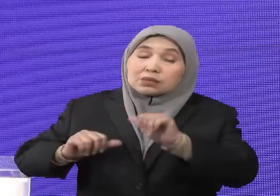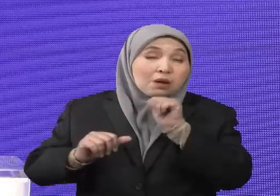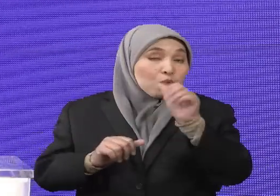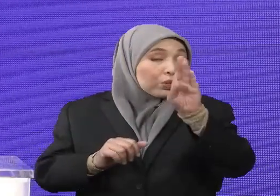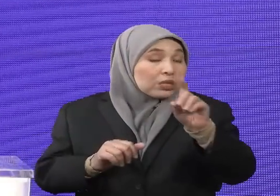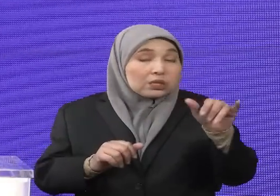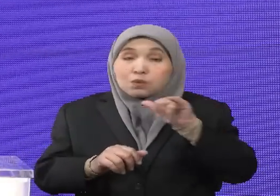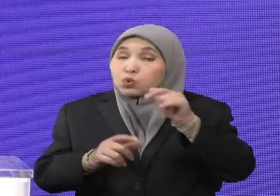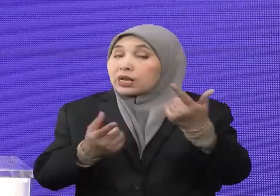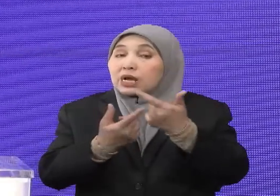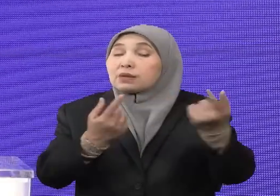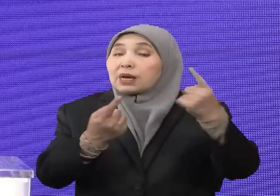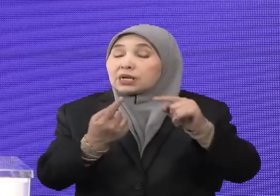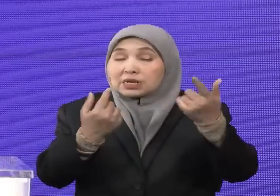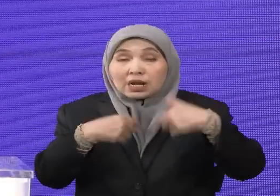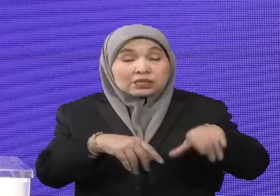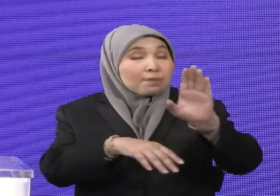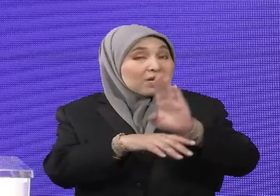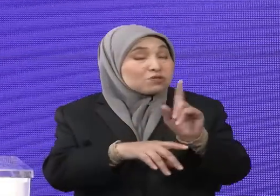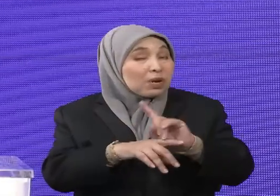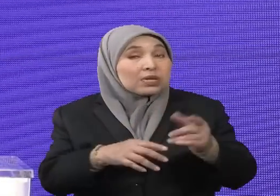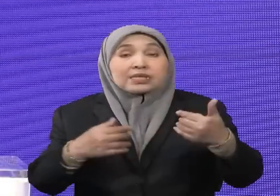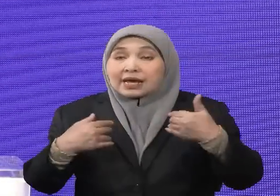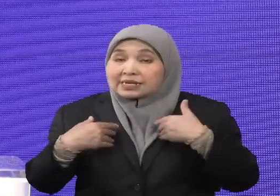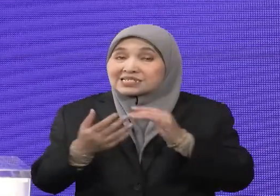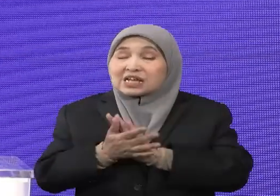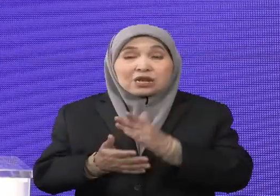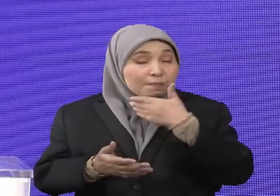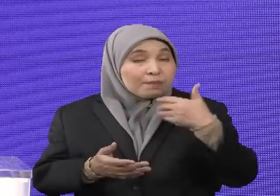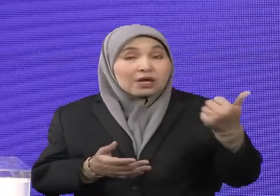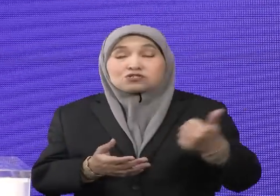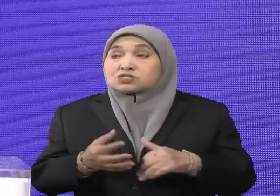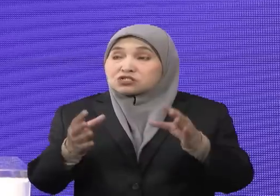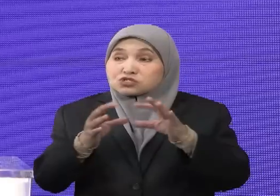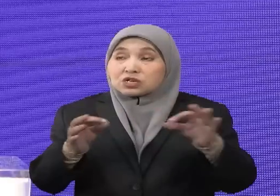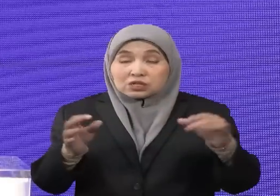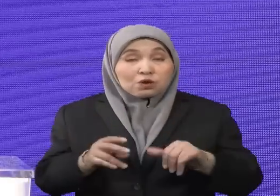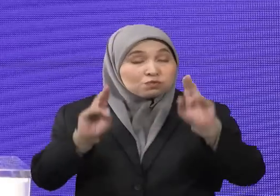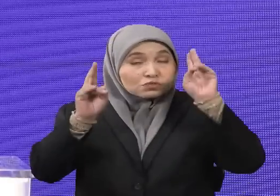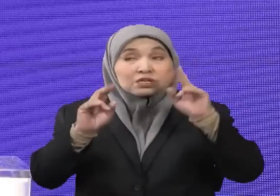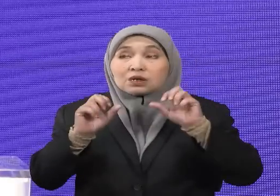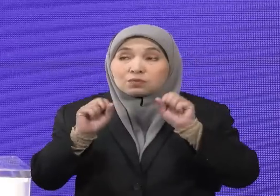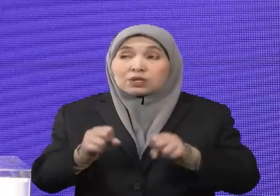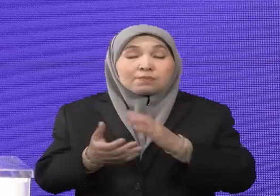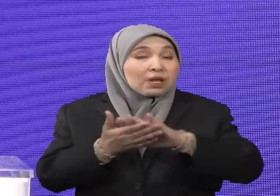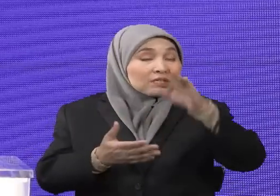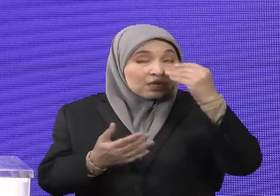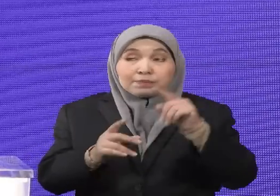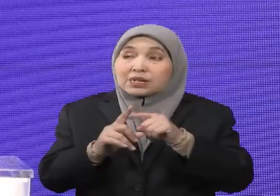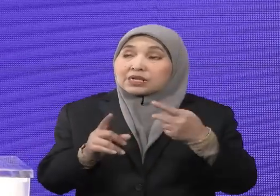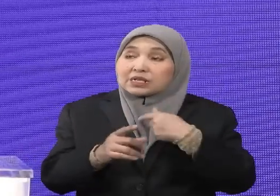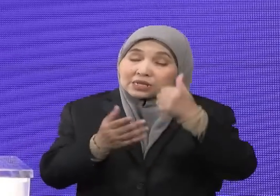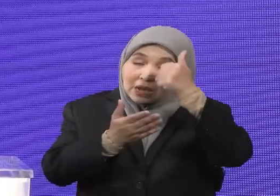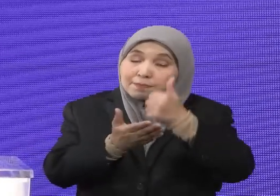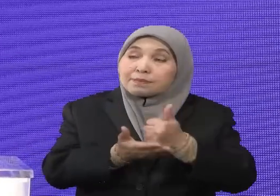daripada maneh dia datang atau pun daripada bangsa Mania yang dihadir menarik kisah Ustaz tuh saya nampak yang saya pun yang saya beli belajar juga adalah bila kita